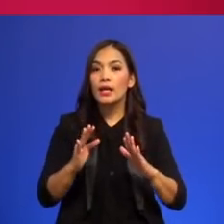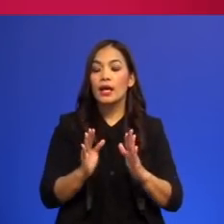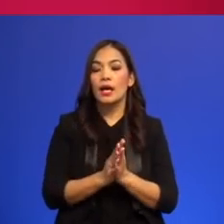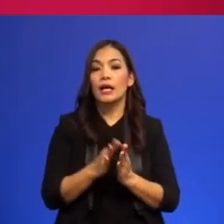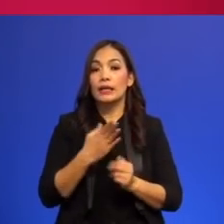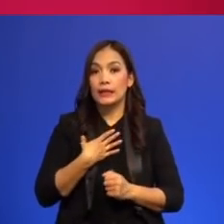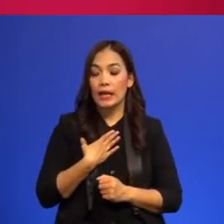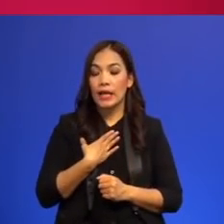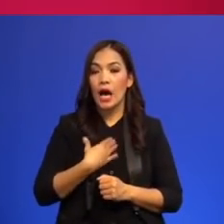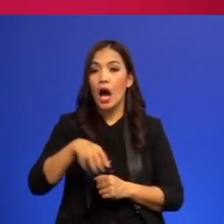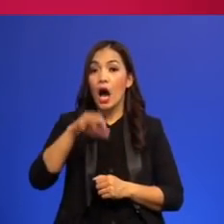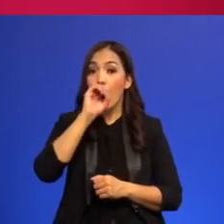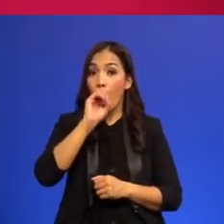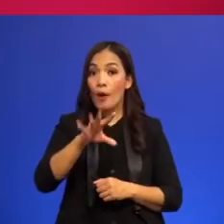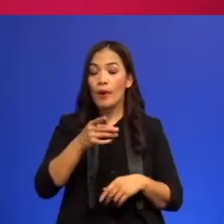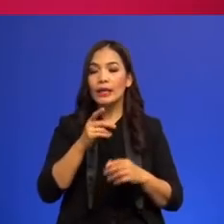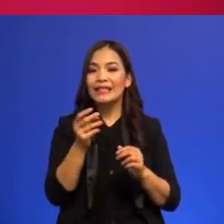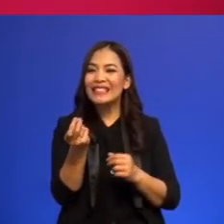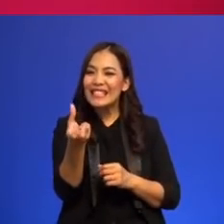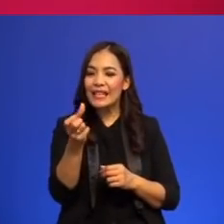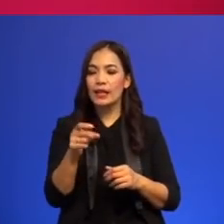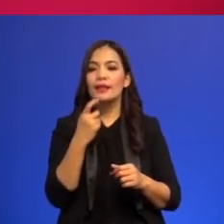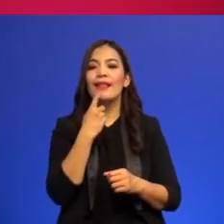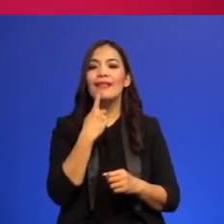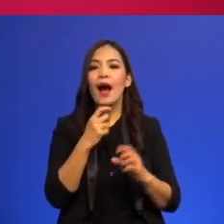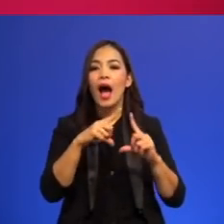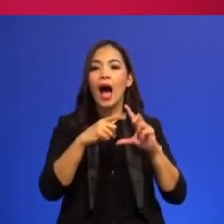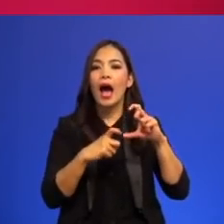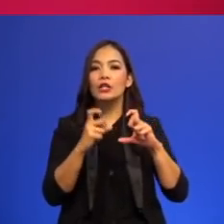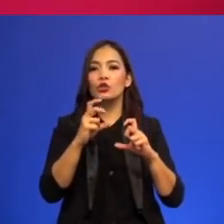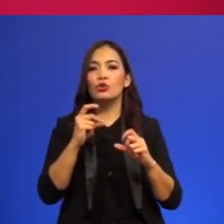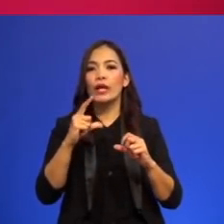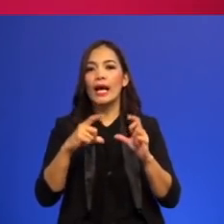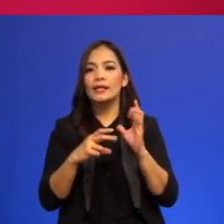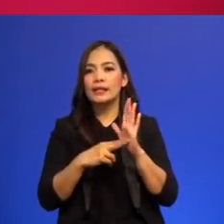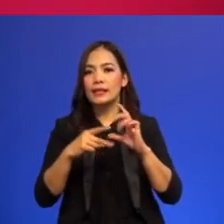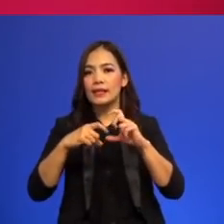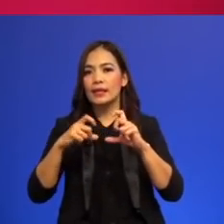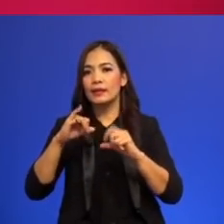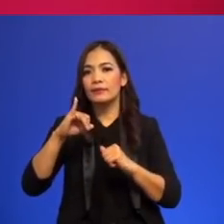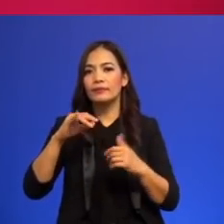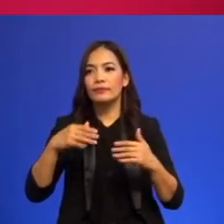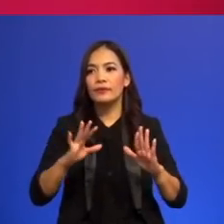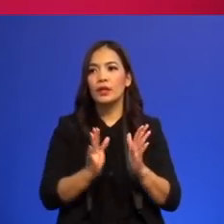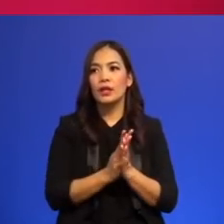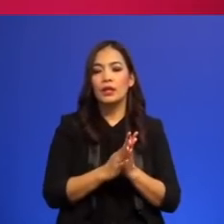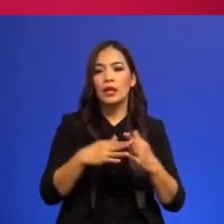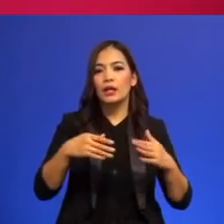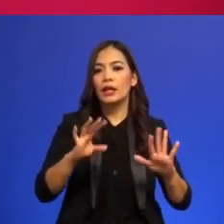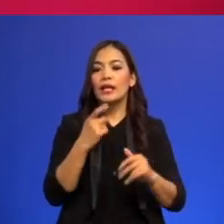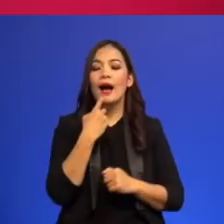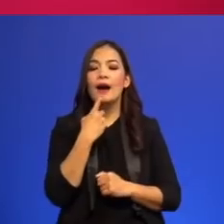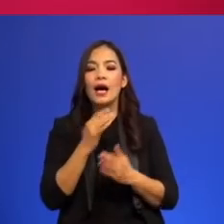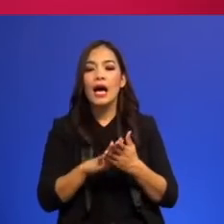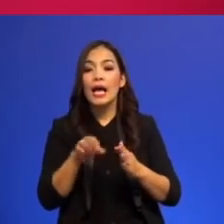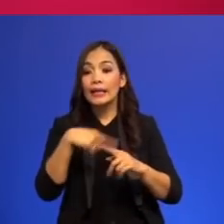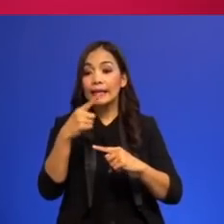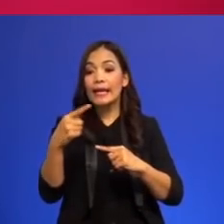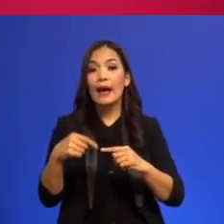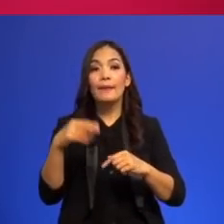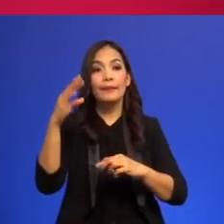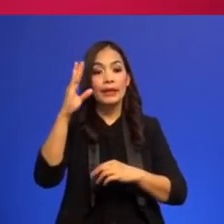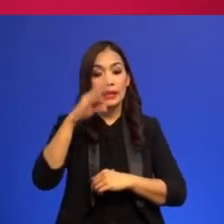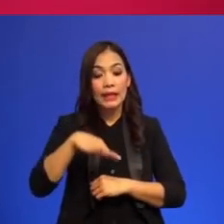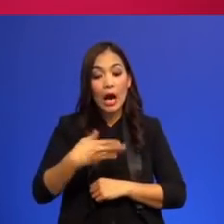juga saya bicarakan nanti sedikit. Asuransikan hari tua orang tuamu. Tiap tahun dipotong 75